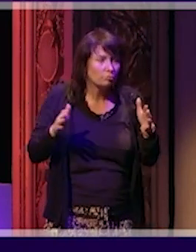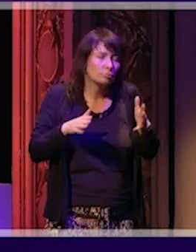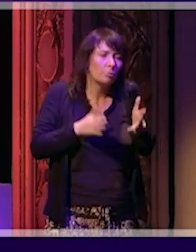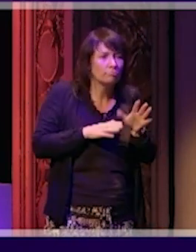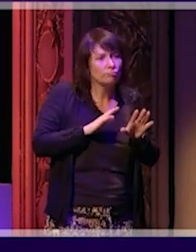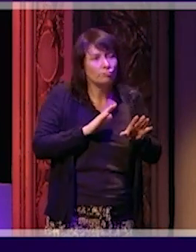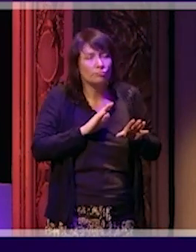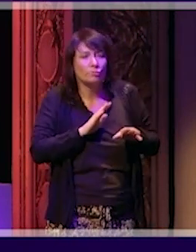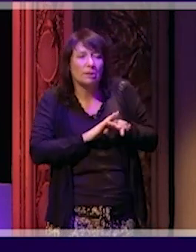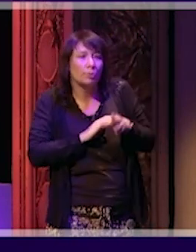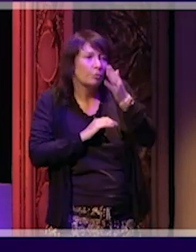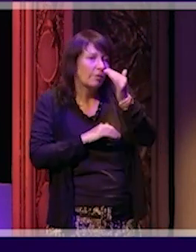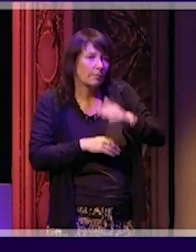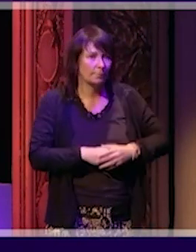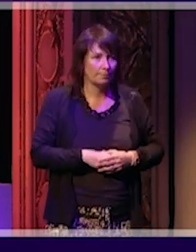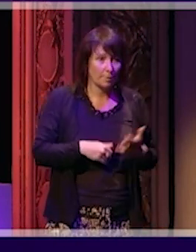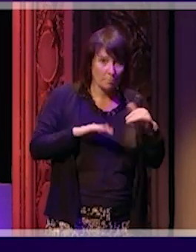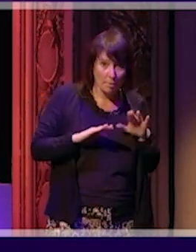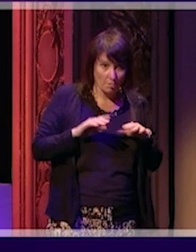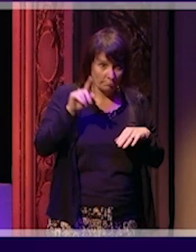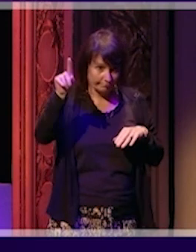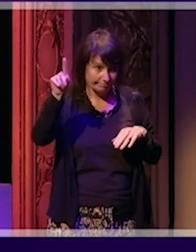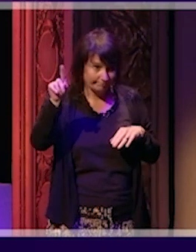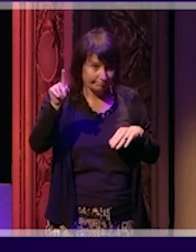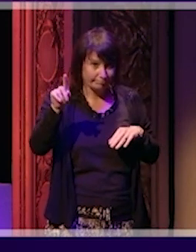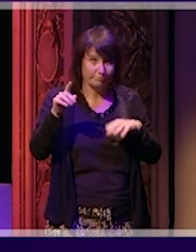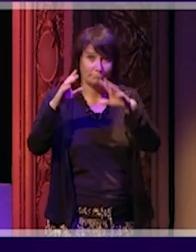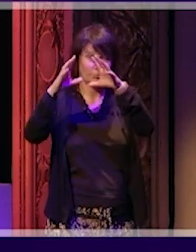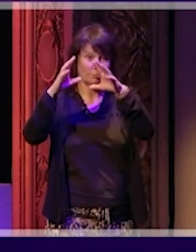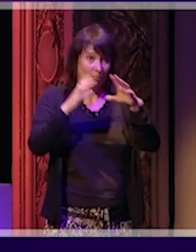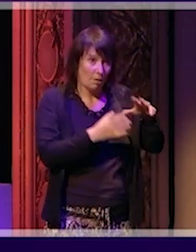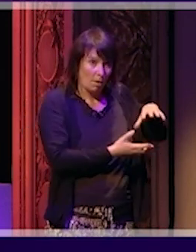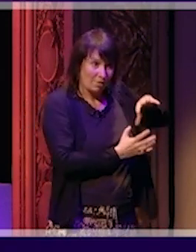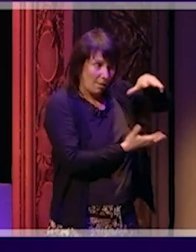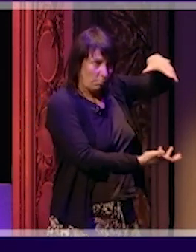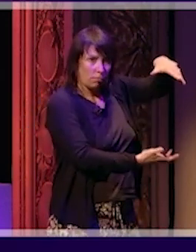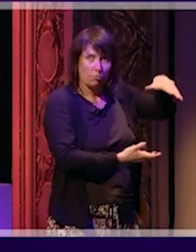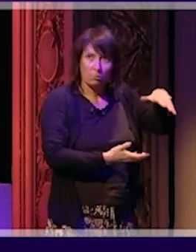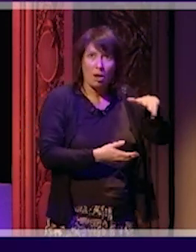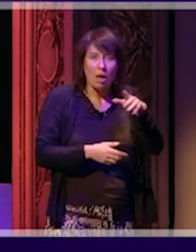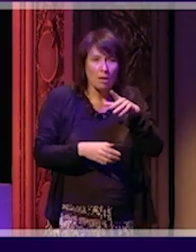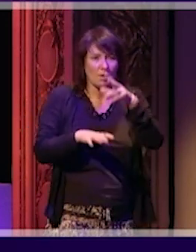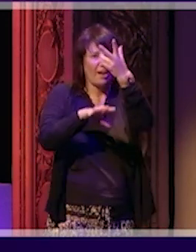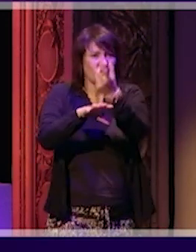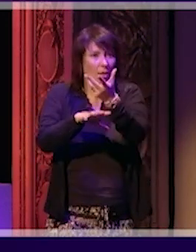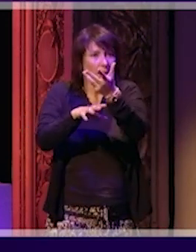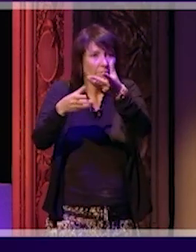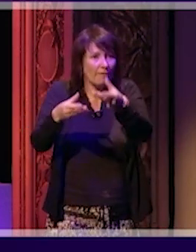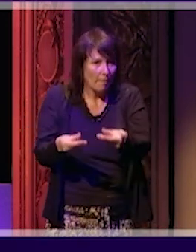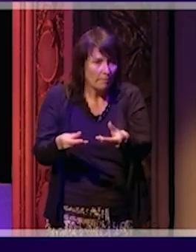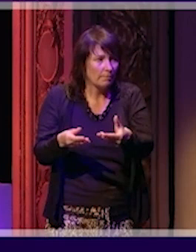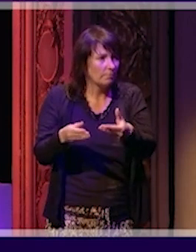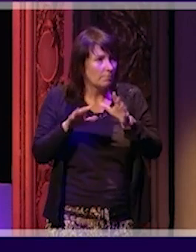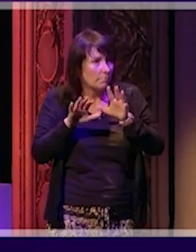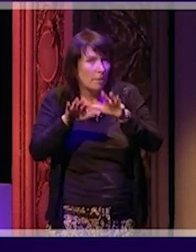février le problème c'est que Mars est deux fois plus petite et que sa gravité est donc trop faible pour garder éternellement ces océans